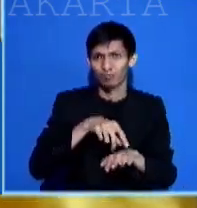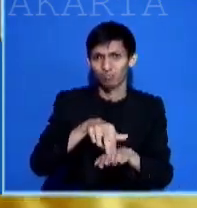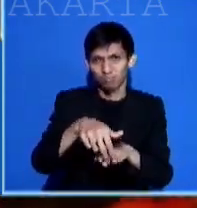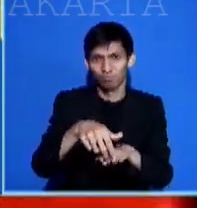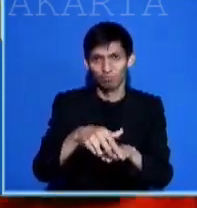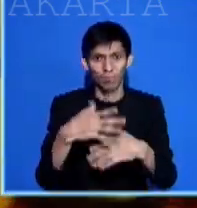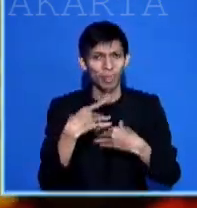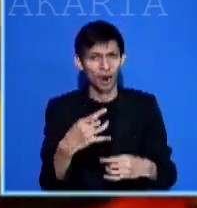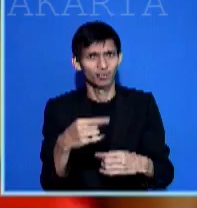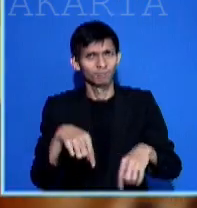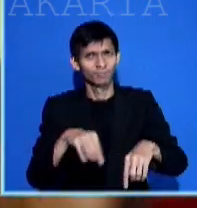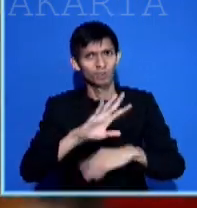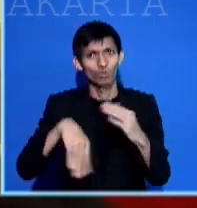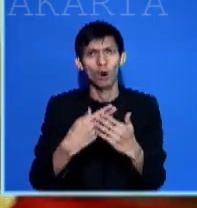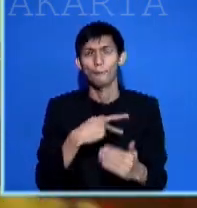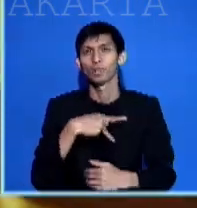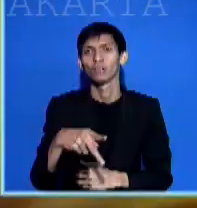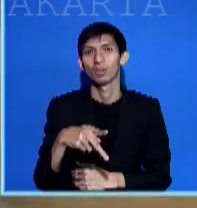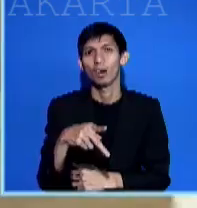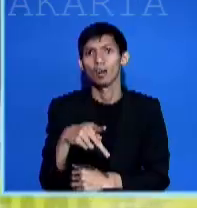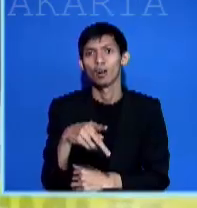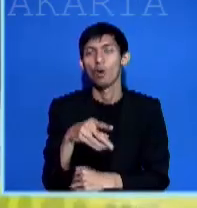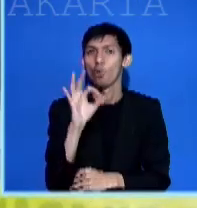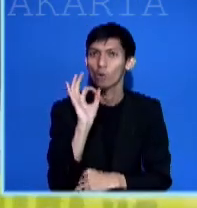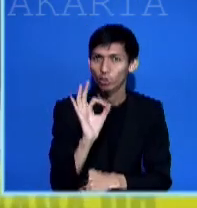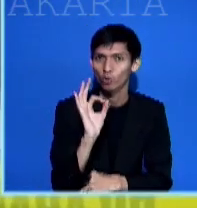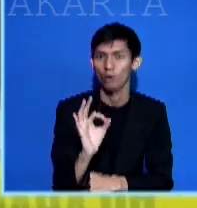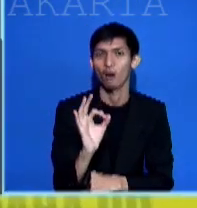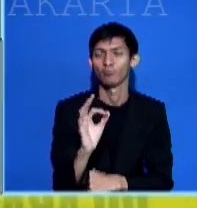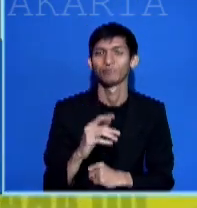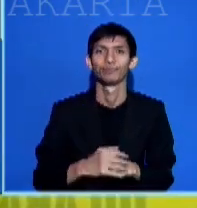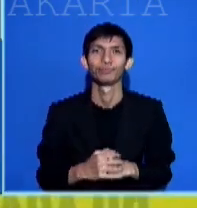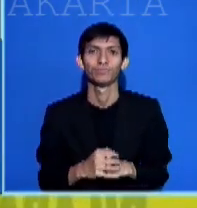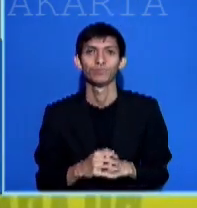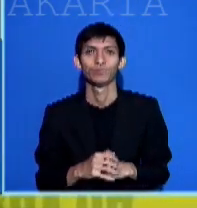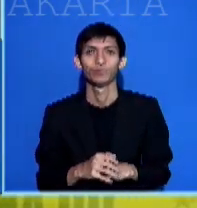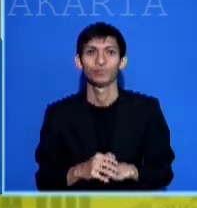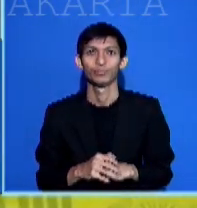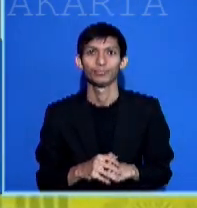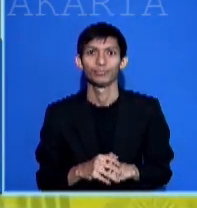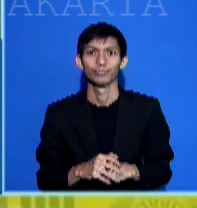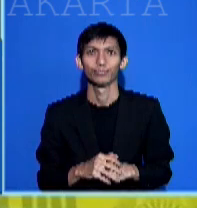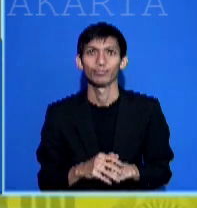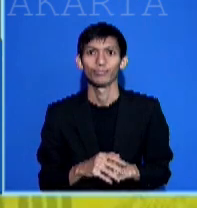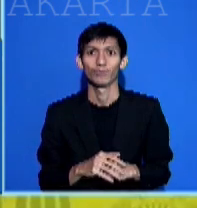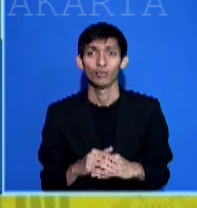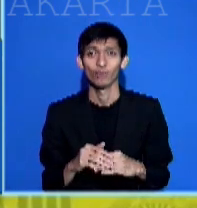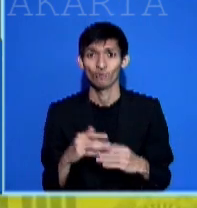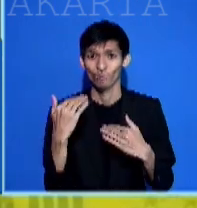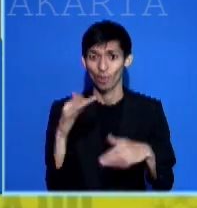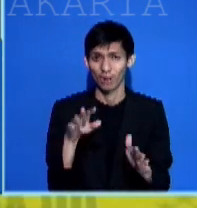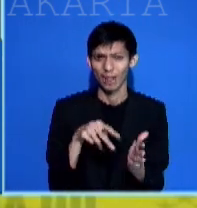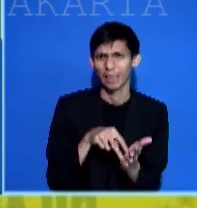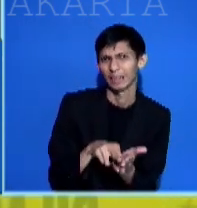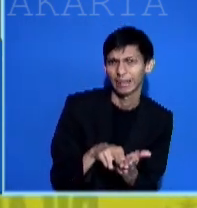antusias dari peserta dan juga orang tua eh bedanya kalau di licin kalau